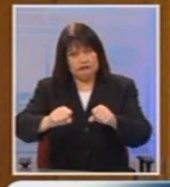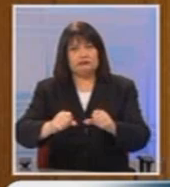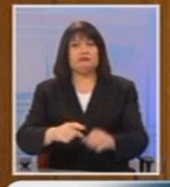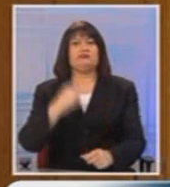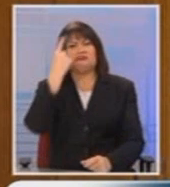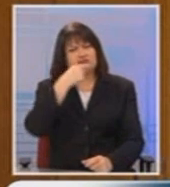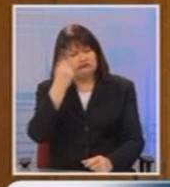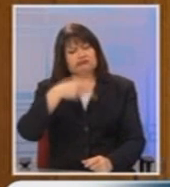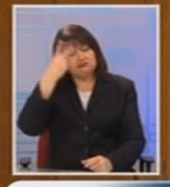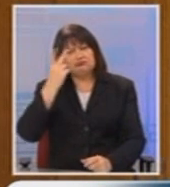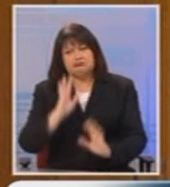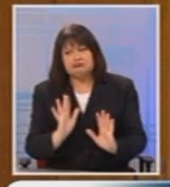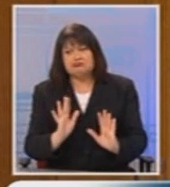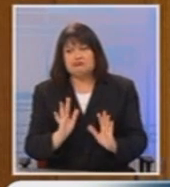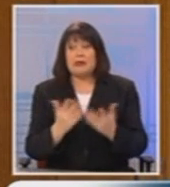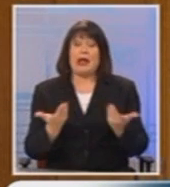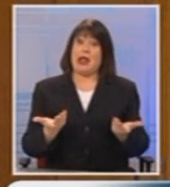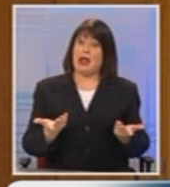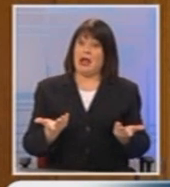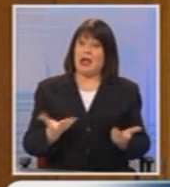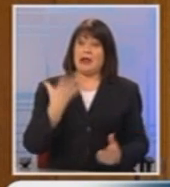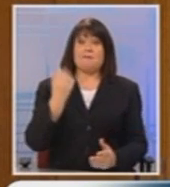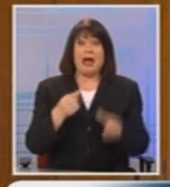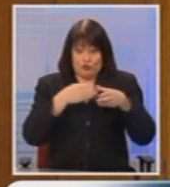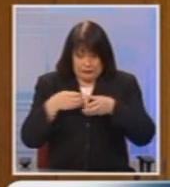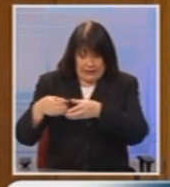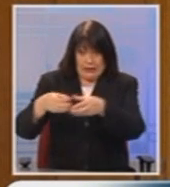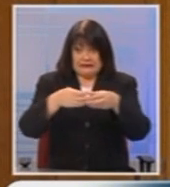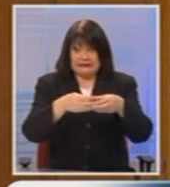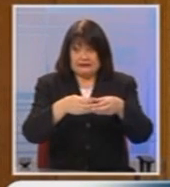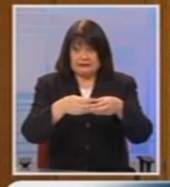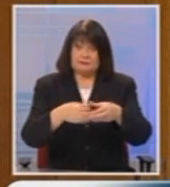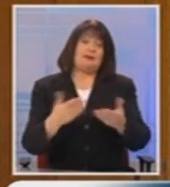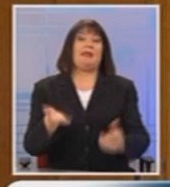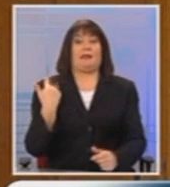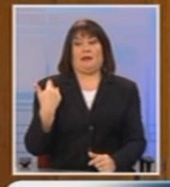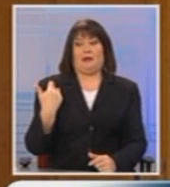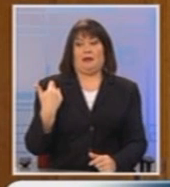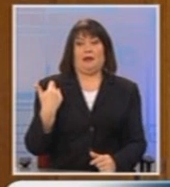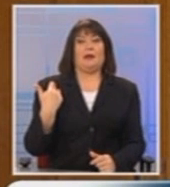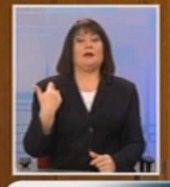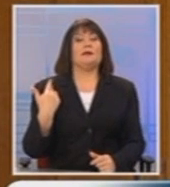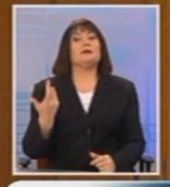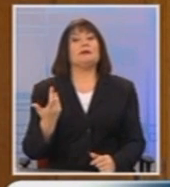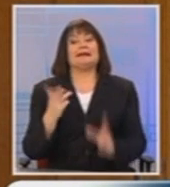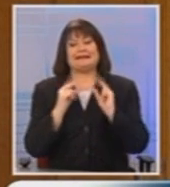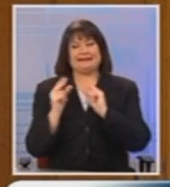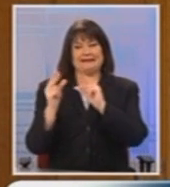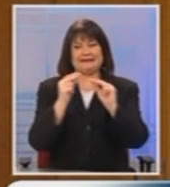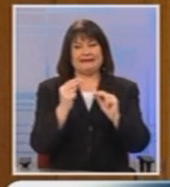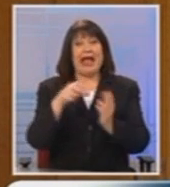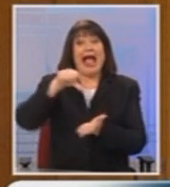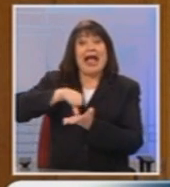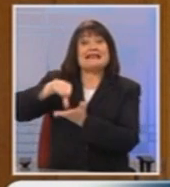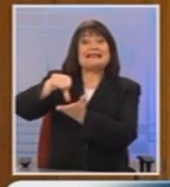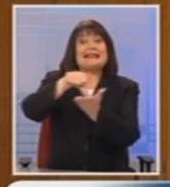απρόσωπη, άναρχη, αλλά υπάρχουν και τάξεις. Και επειδή έγινε προηγουμένως μία συζήτηση περί